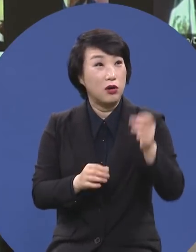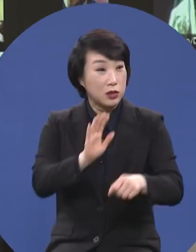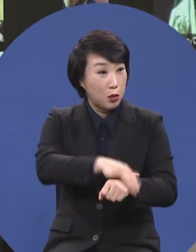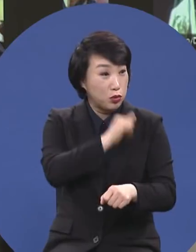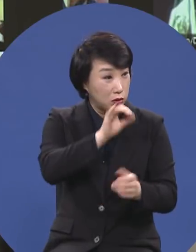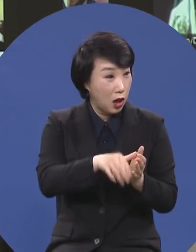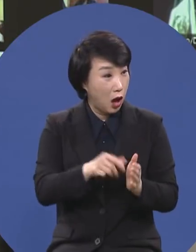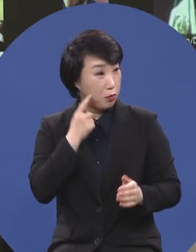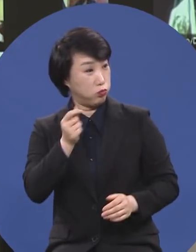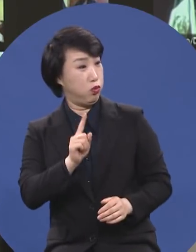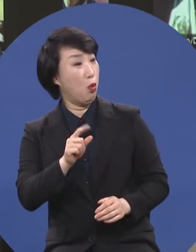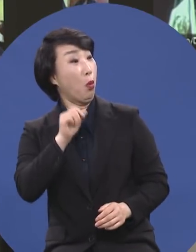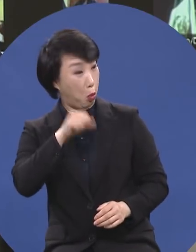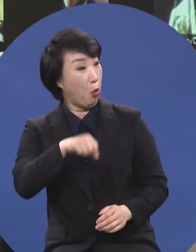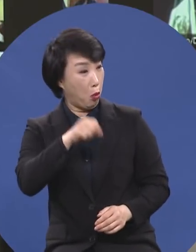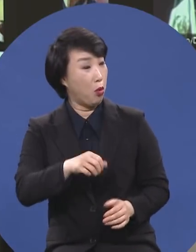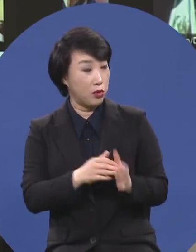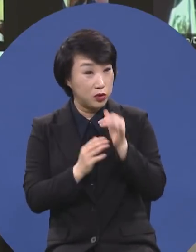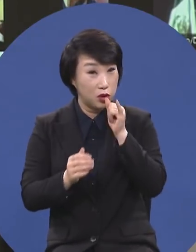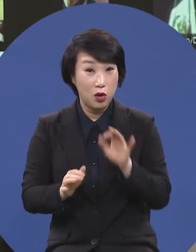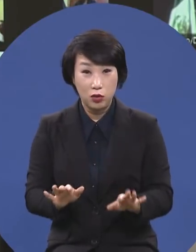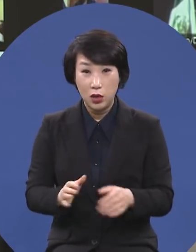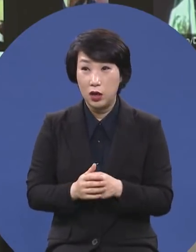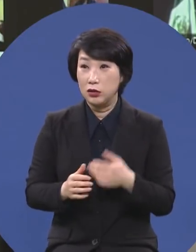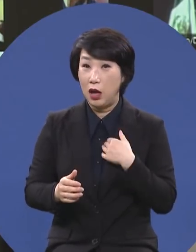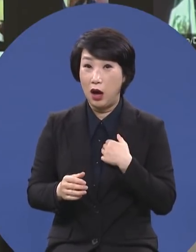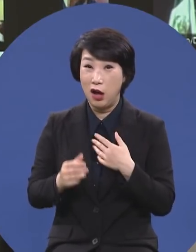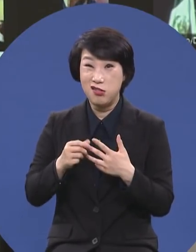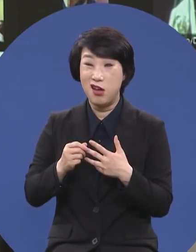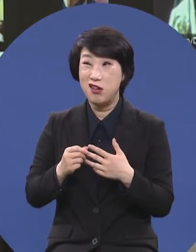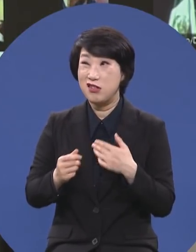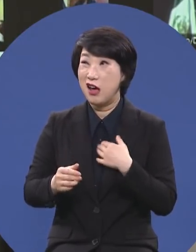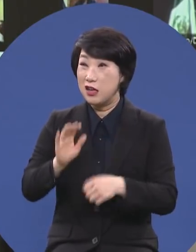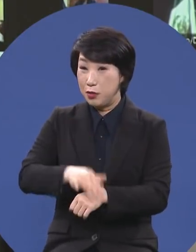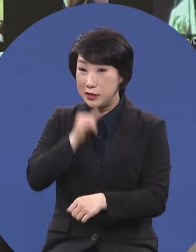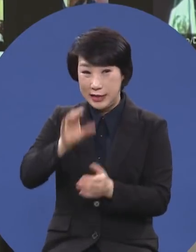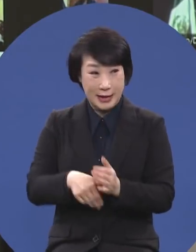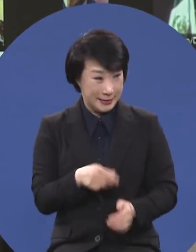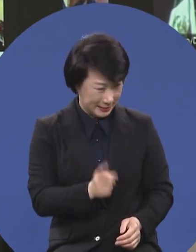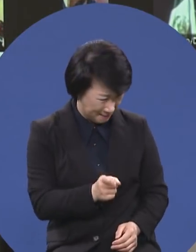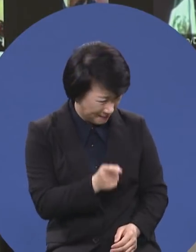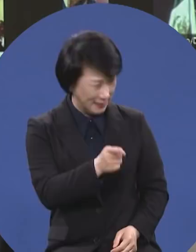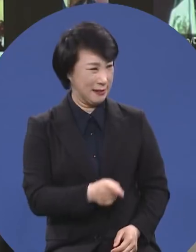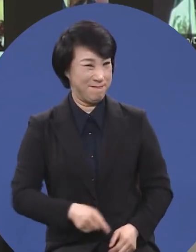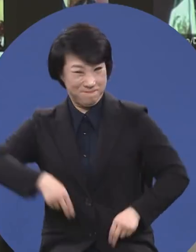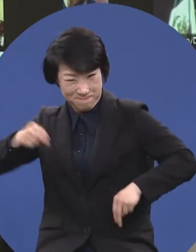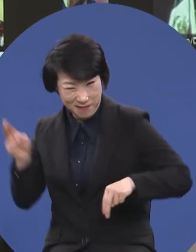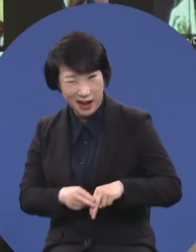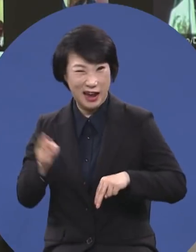그러냐? 그래요. 근데 제가 잘못하면 이놈의 새끼! 매가 돌아와요.